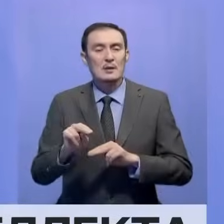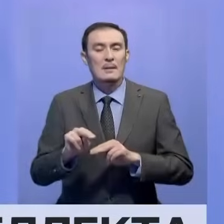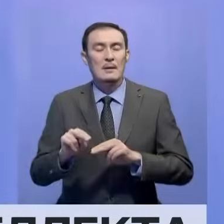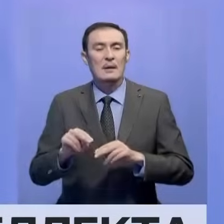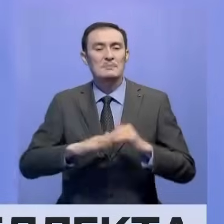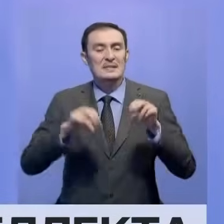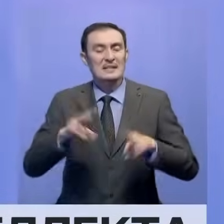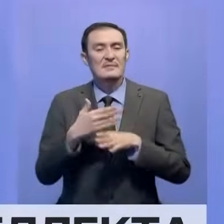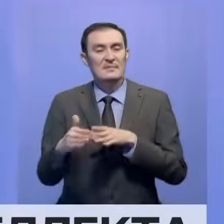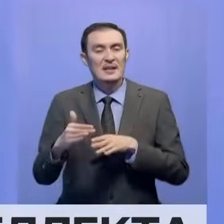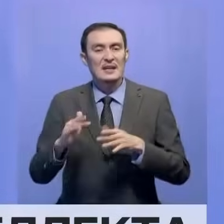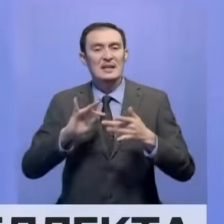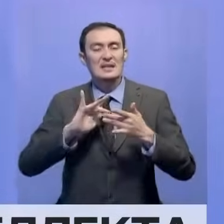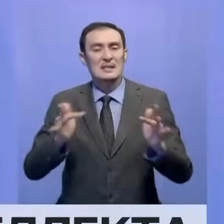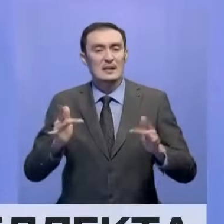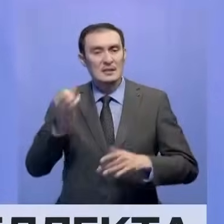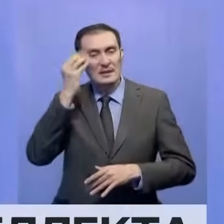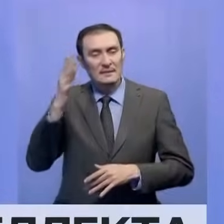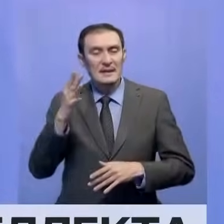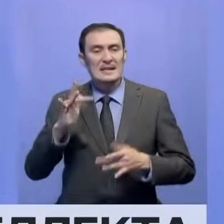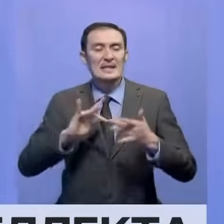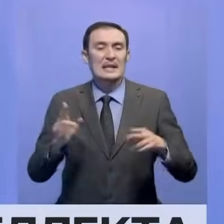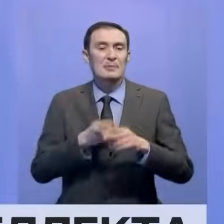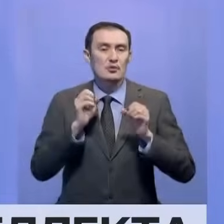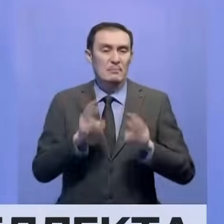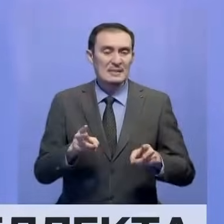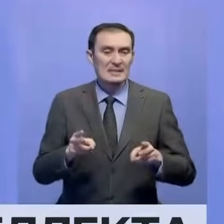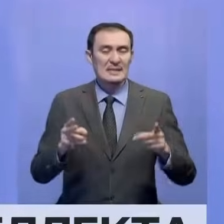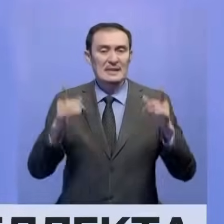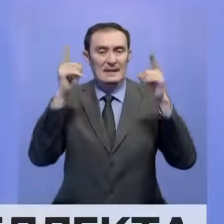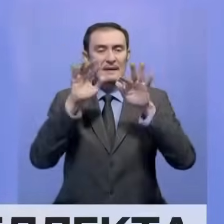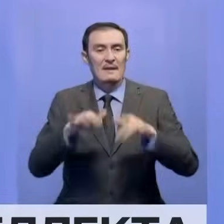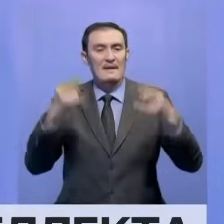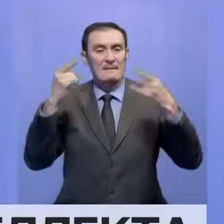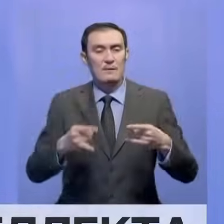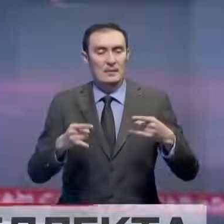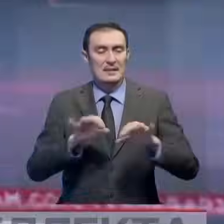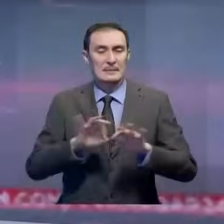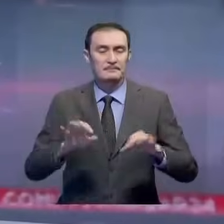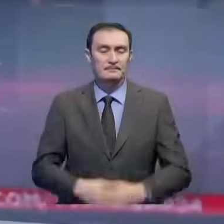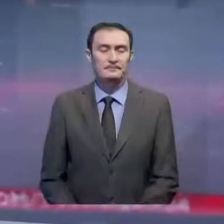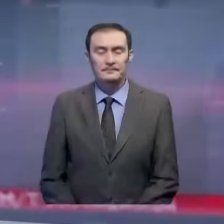подготовке кадров в сфере искусственного интеллекта, кибербезопасности и информатики.